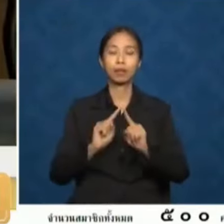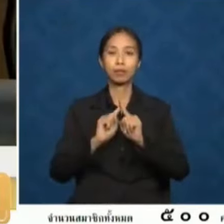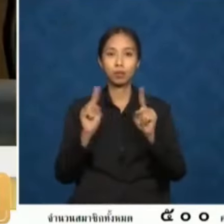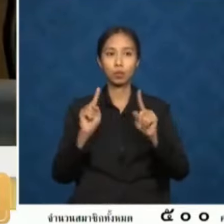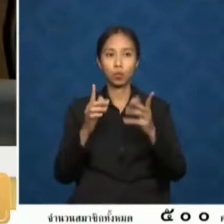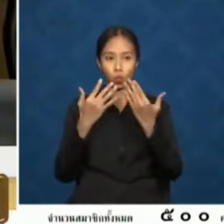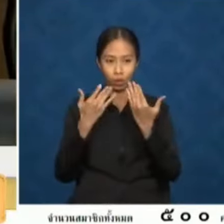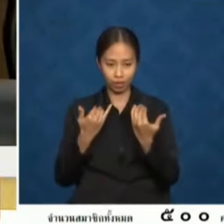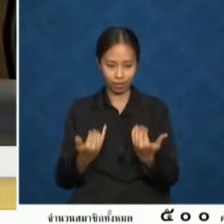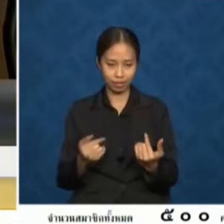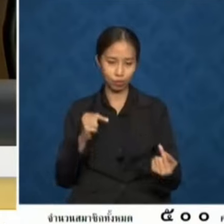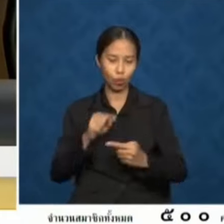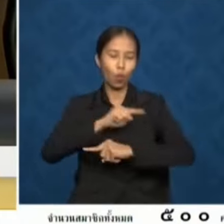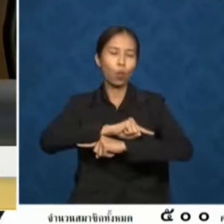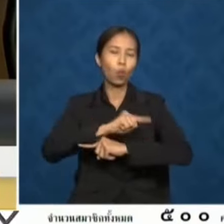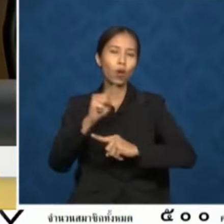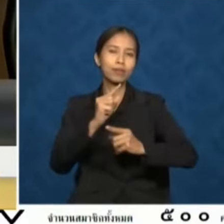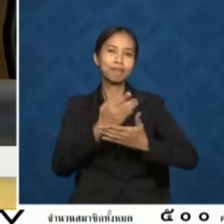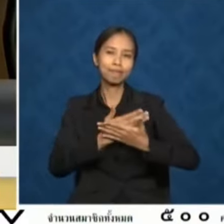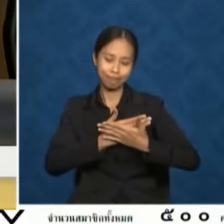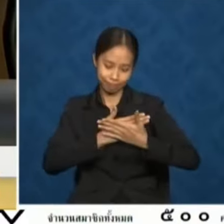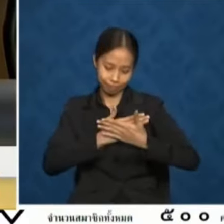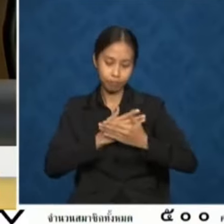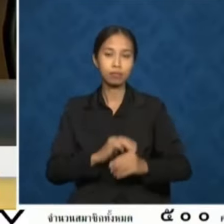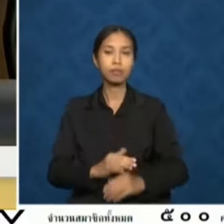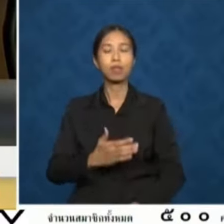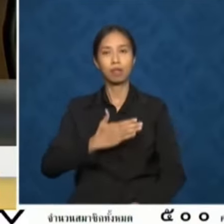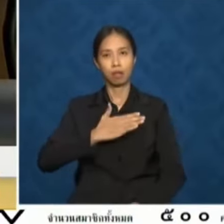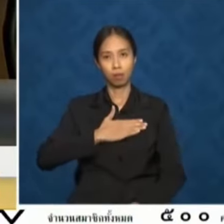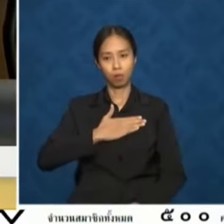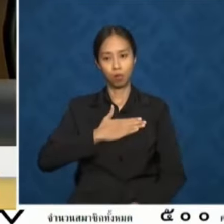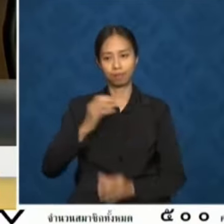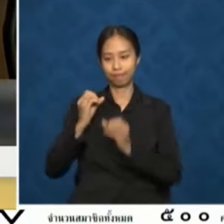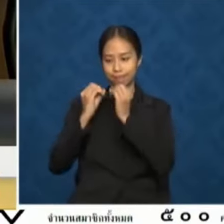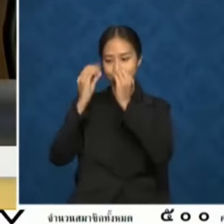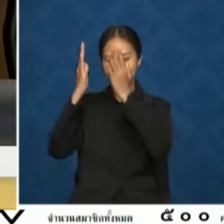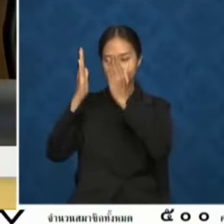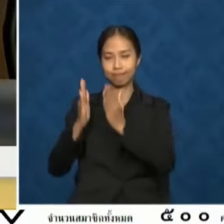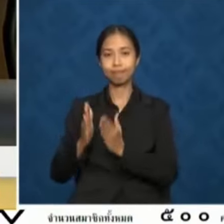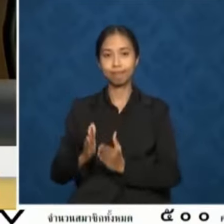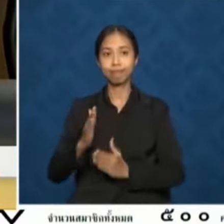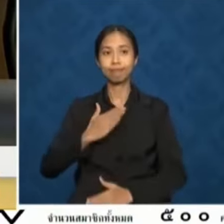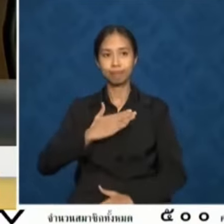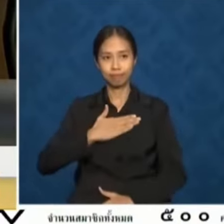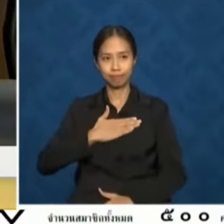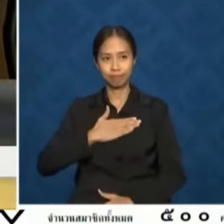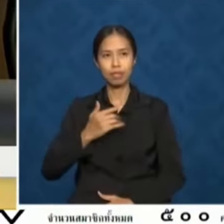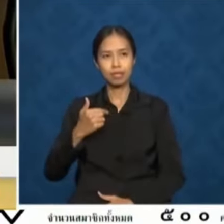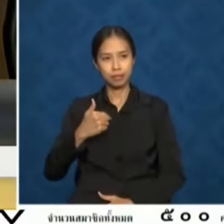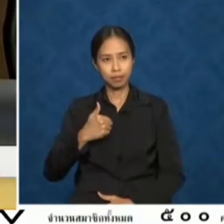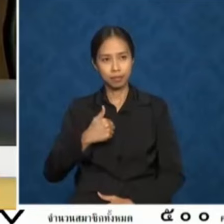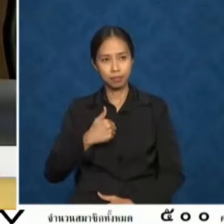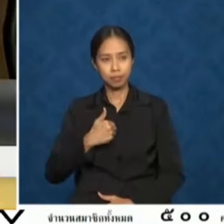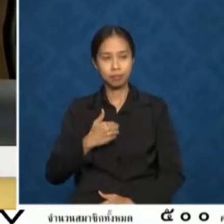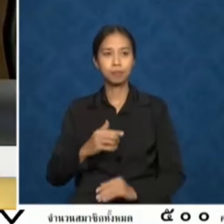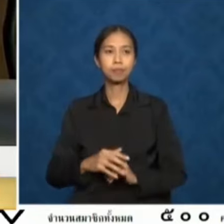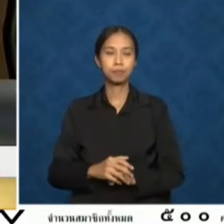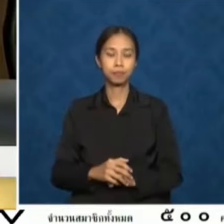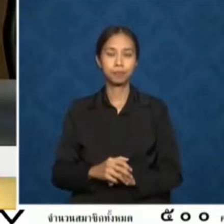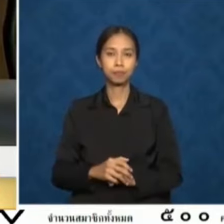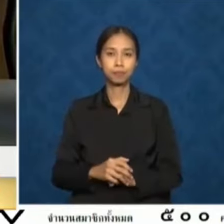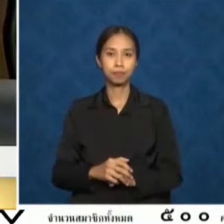วันนี้มันเป็นวันแห่งความรักแล้วก็ผมเองนั้นเป็นครูก็จะหมายมิติ